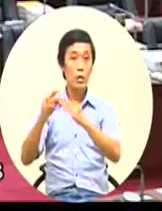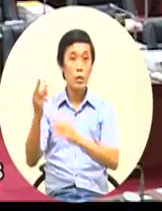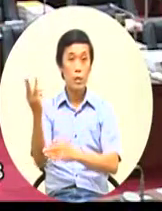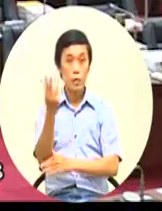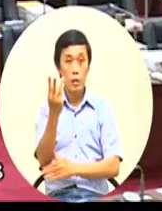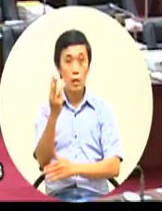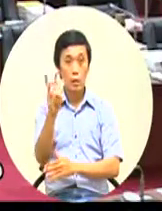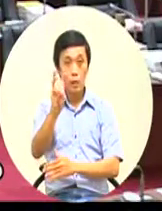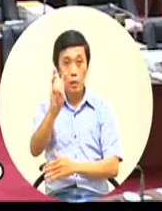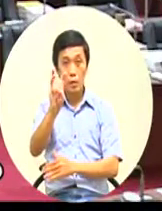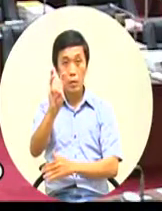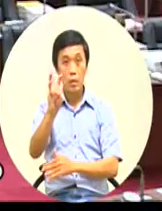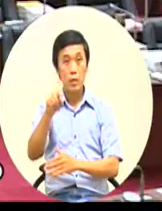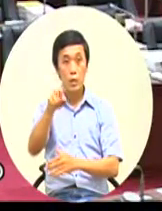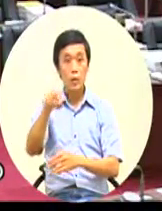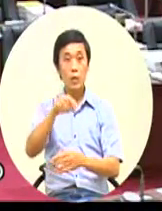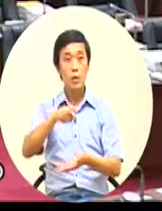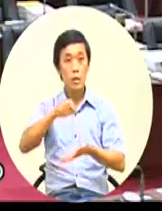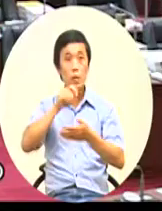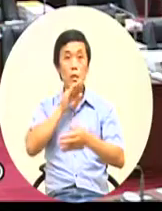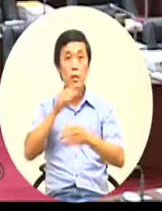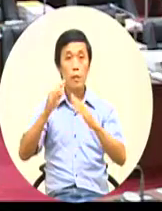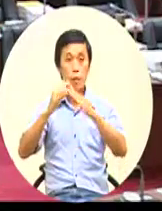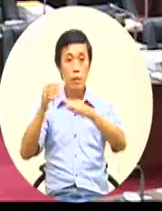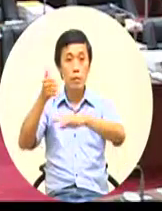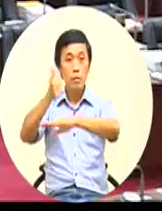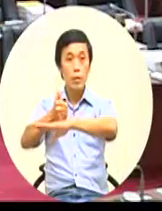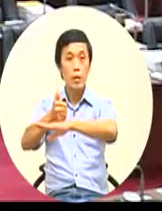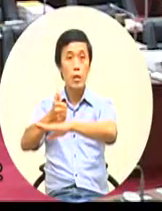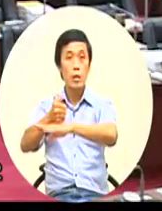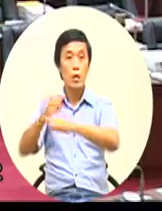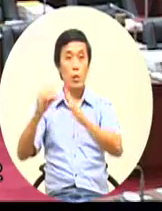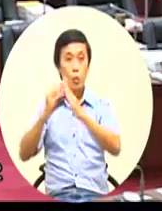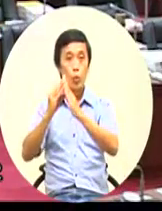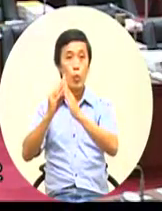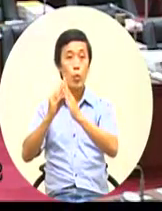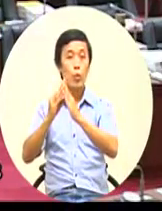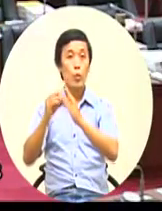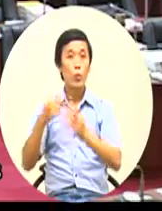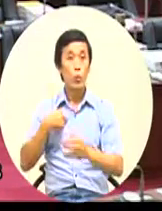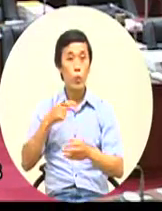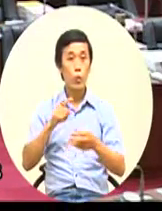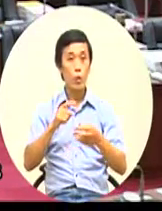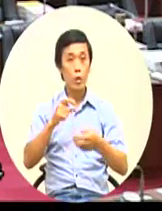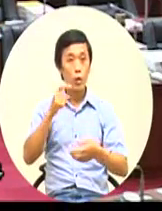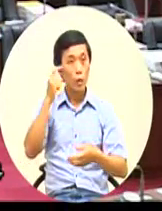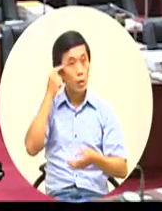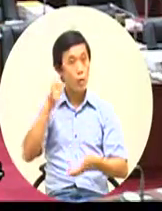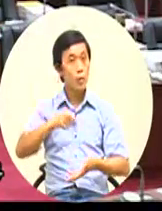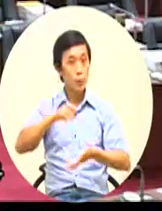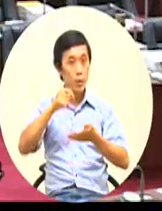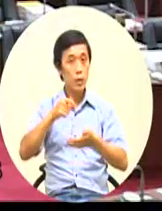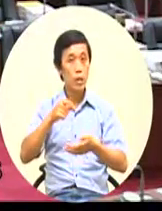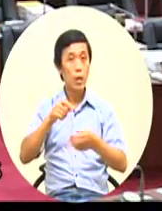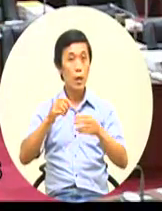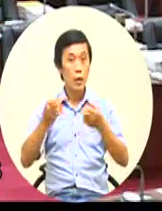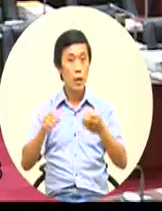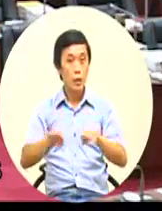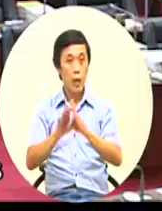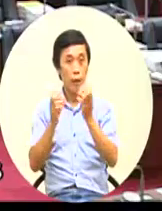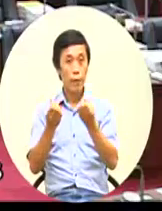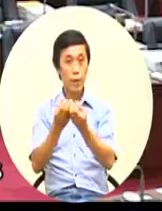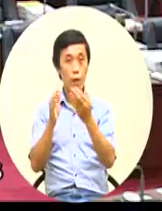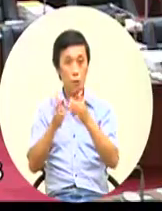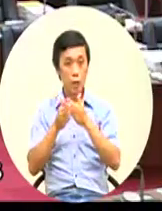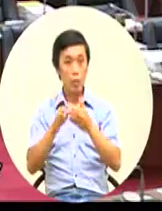你们讲的占用户，那。我同时主张要开发，同时也要你们也要关心这边，要